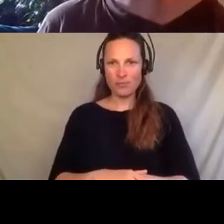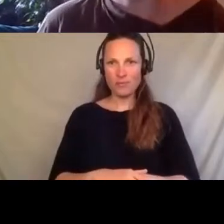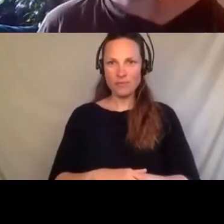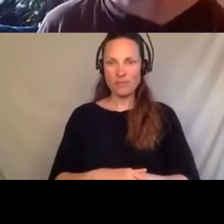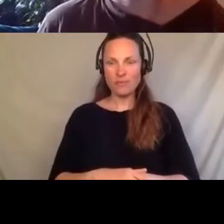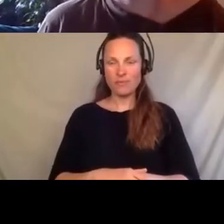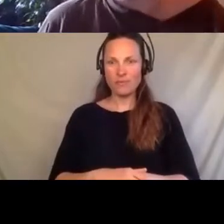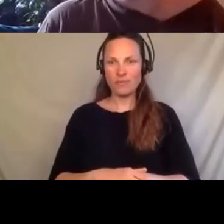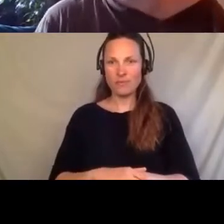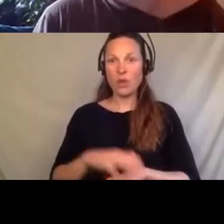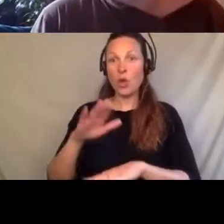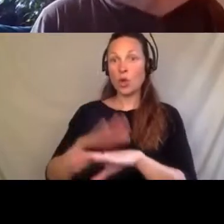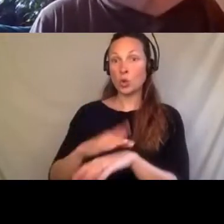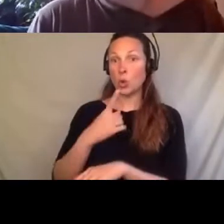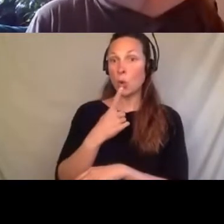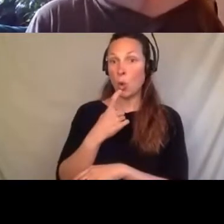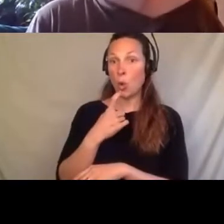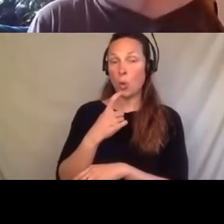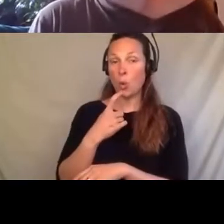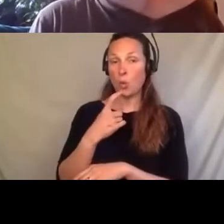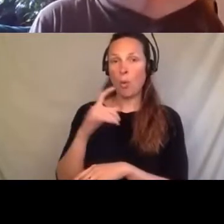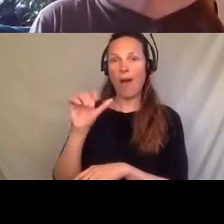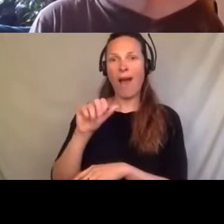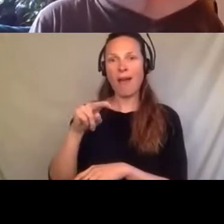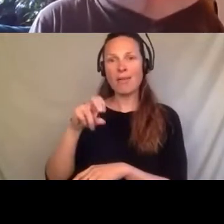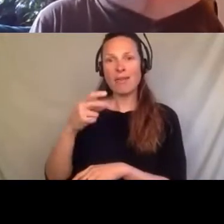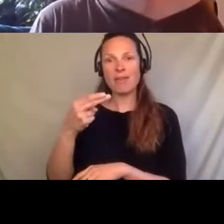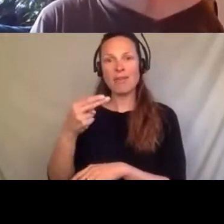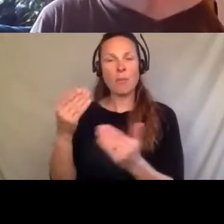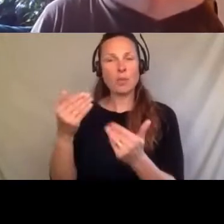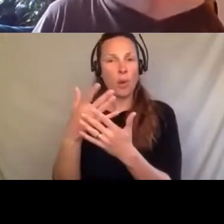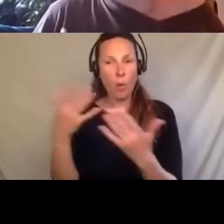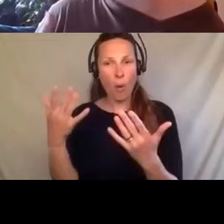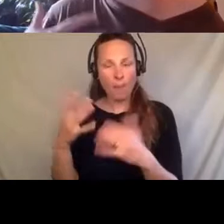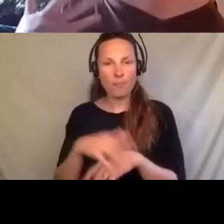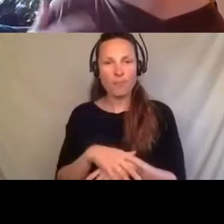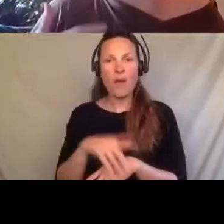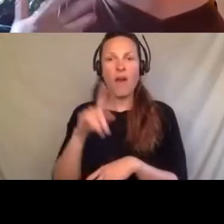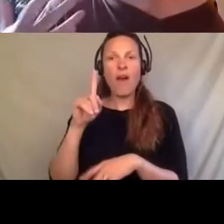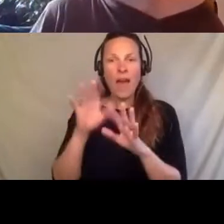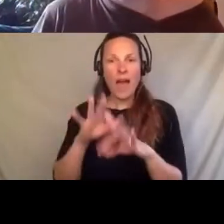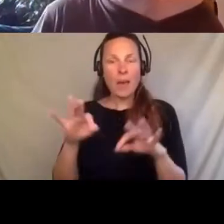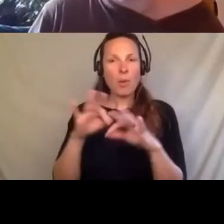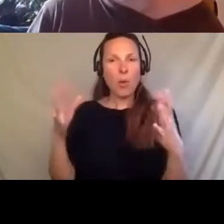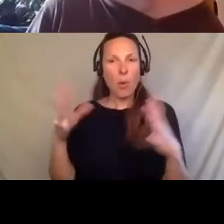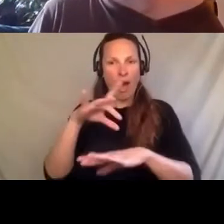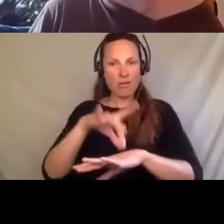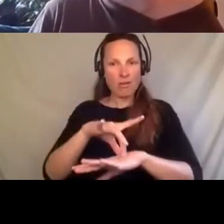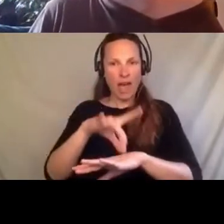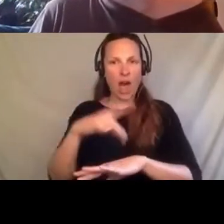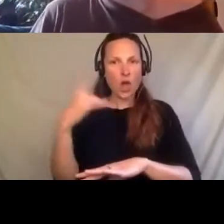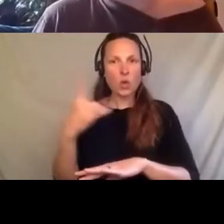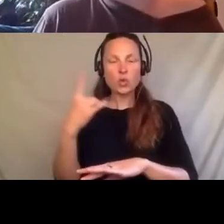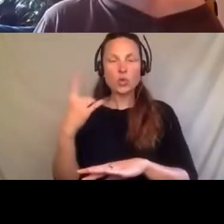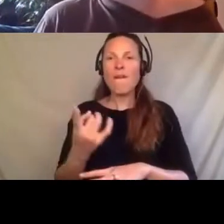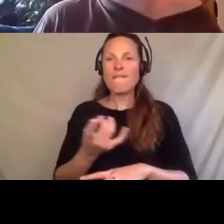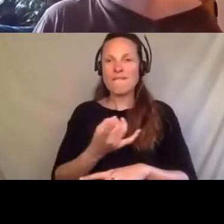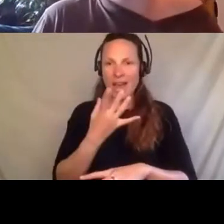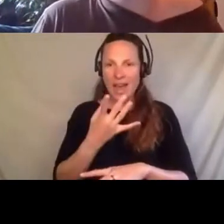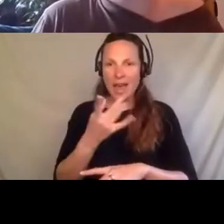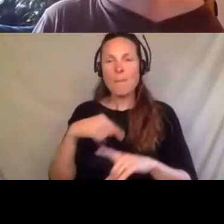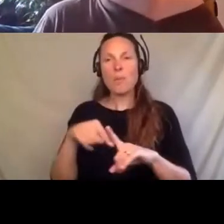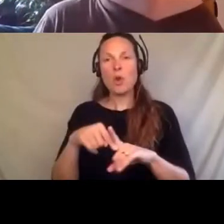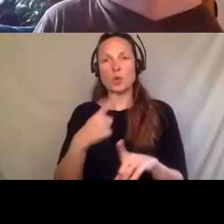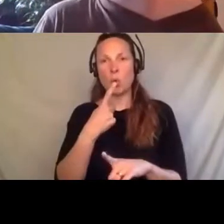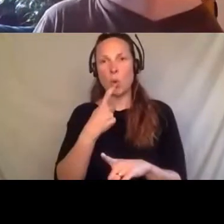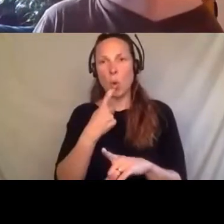Pour ses besoins en eau, elle a besoin d'un sol qui est toujours très frais, puis bien arrosé,